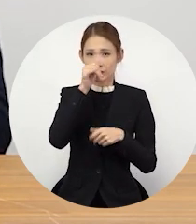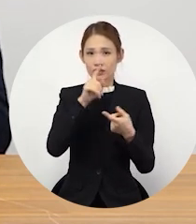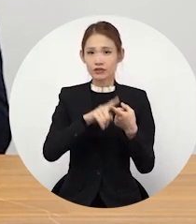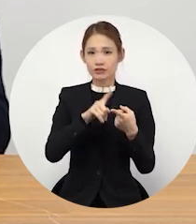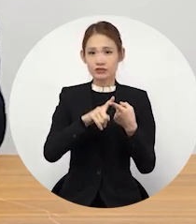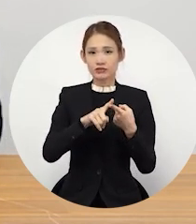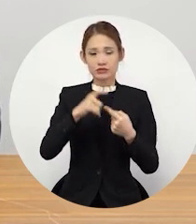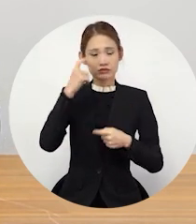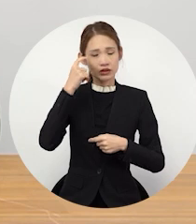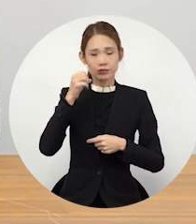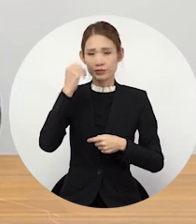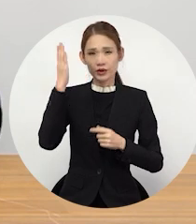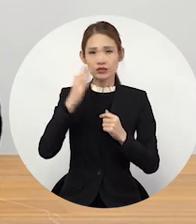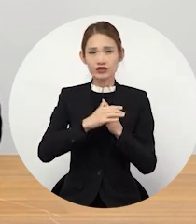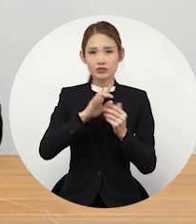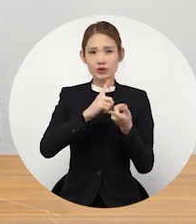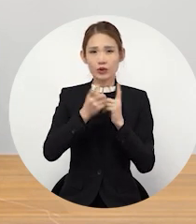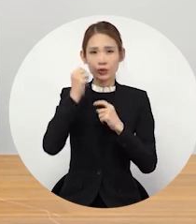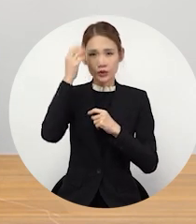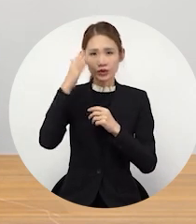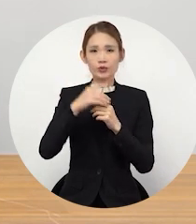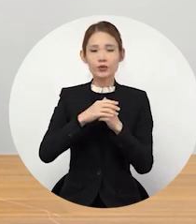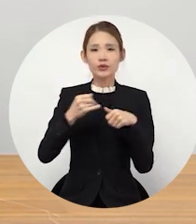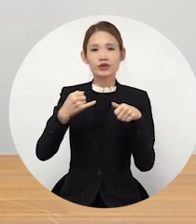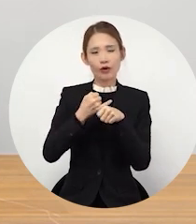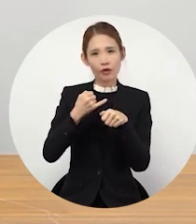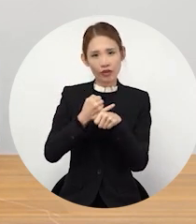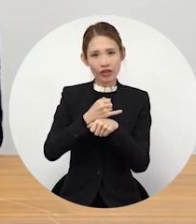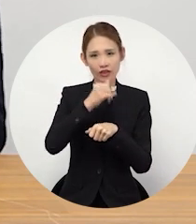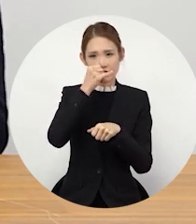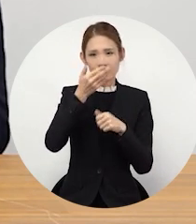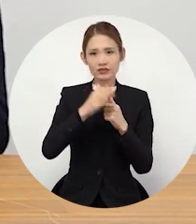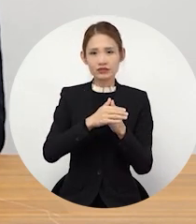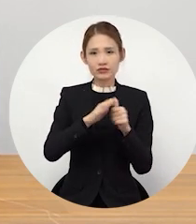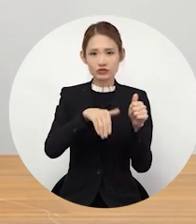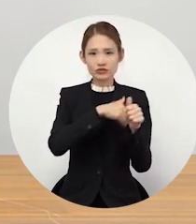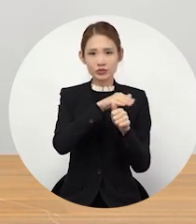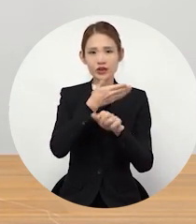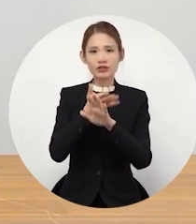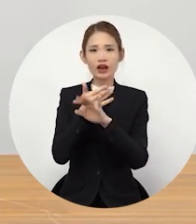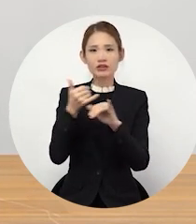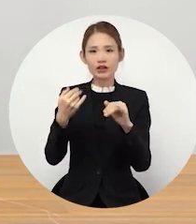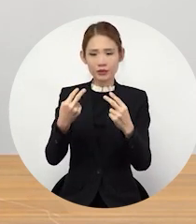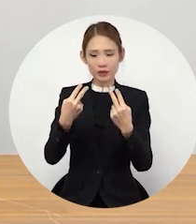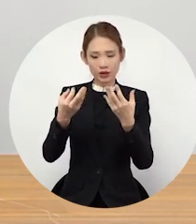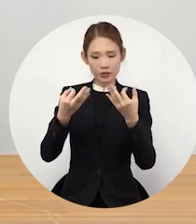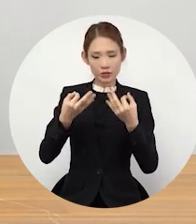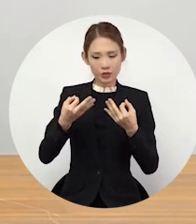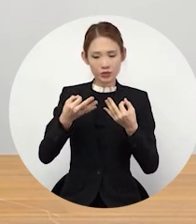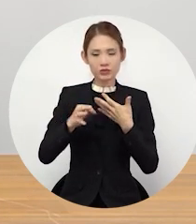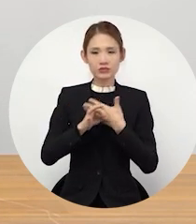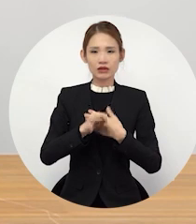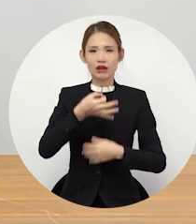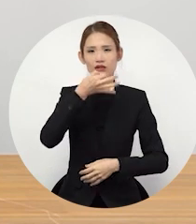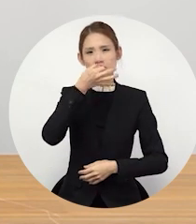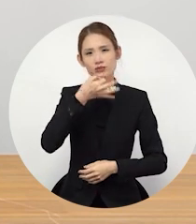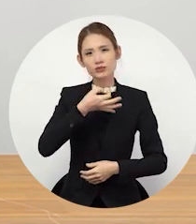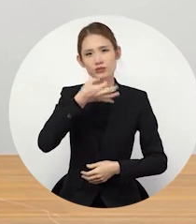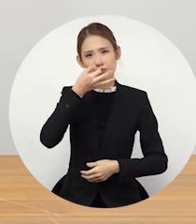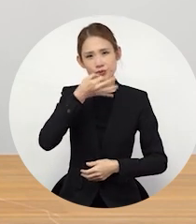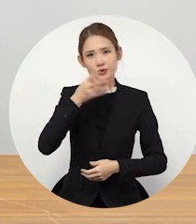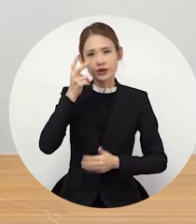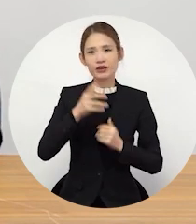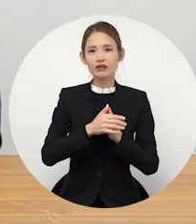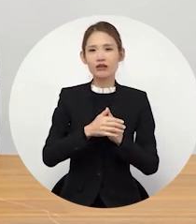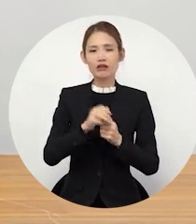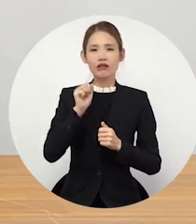게 생각을 안 해요. 그냥 잊어버리고 서로 연애를 한단 말이죠. 그런데 주변에 계신 어떤 분들께서 너무